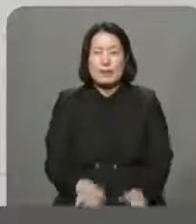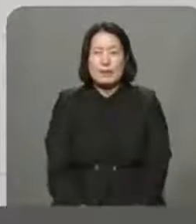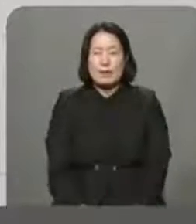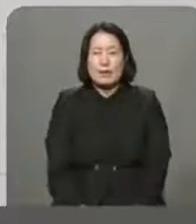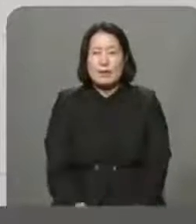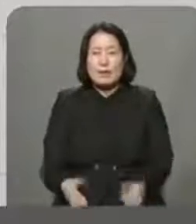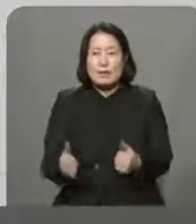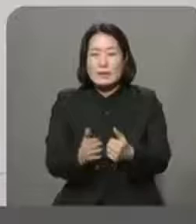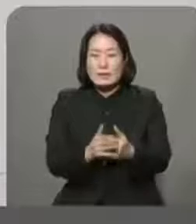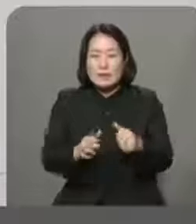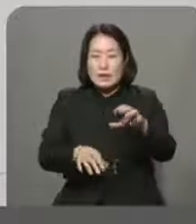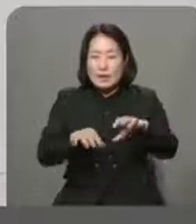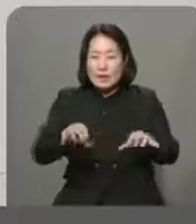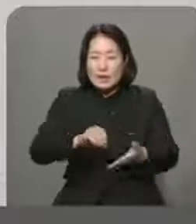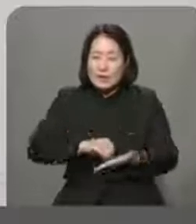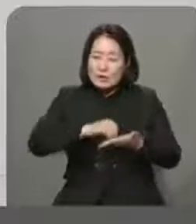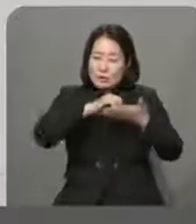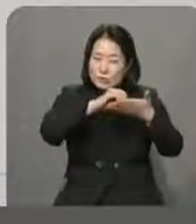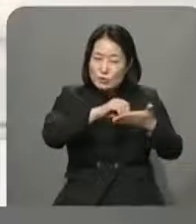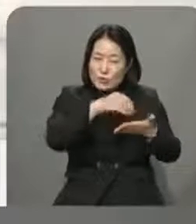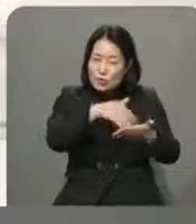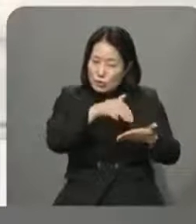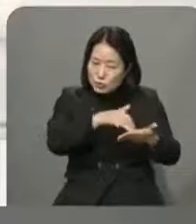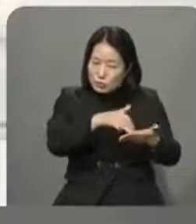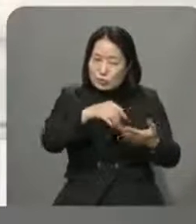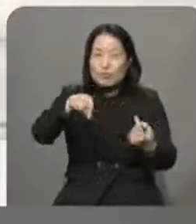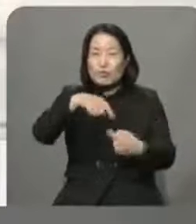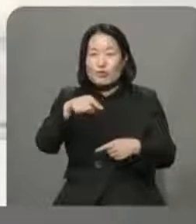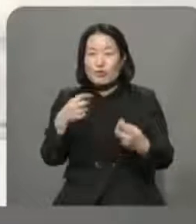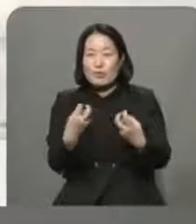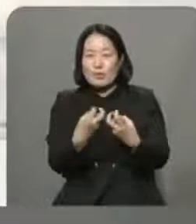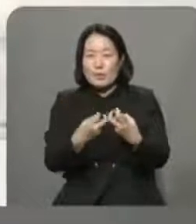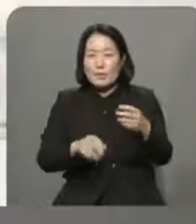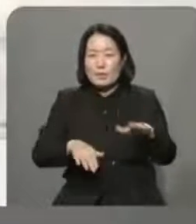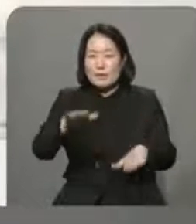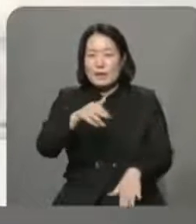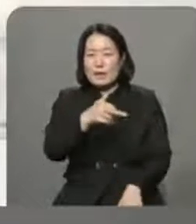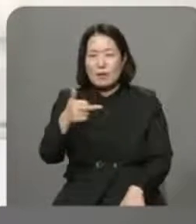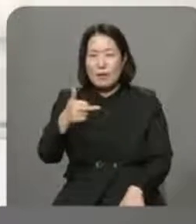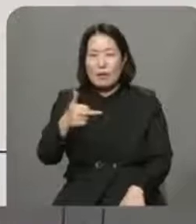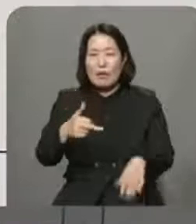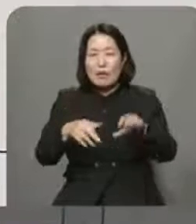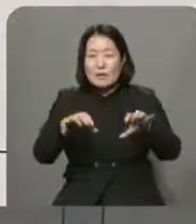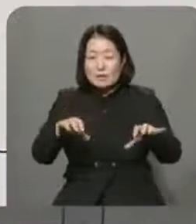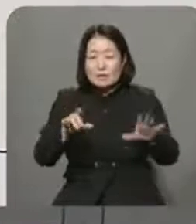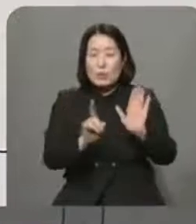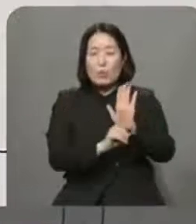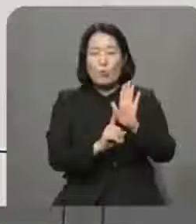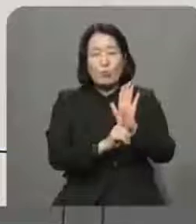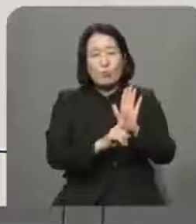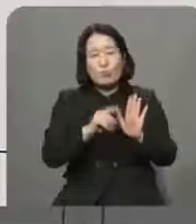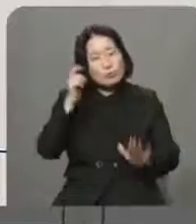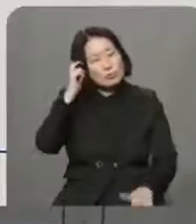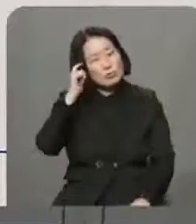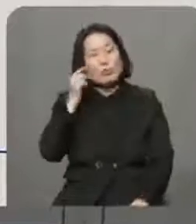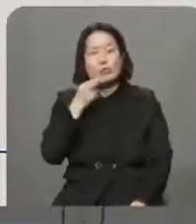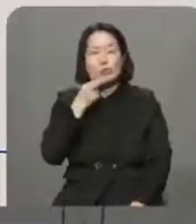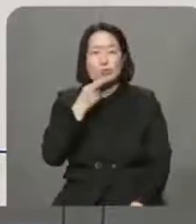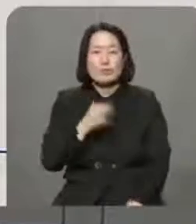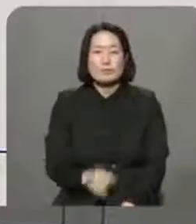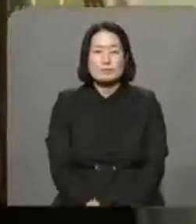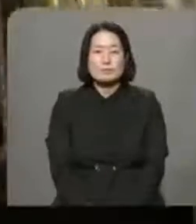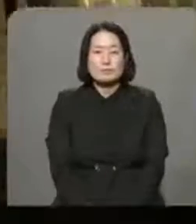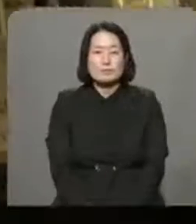그렇다보니 시군별로 등록자 원수와 운영방식에 차이가 큰 데다 직원들도 홍보 의지가 별로